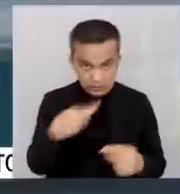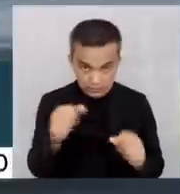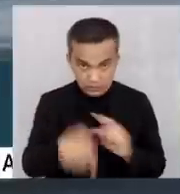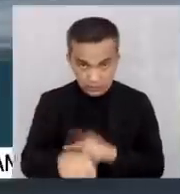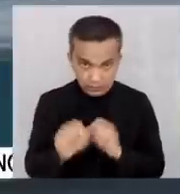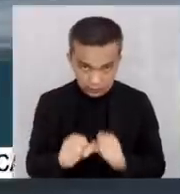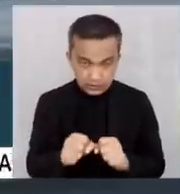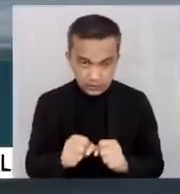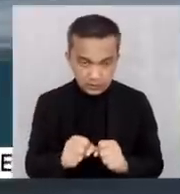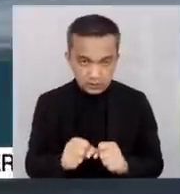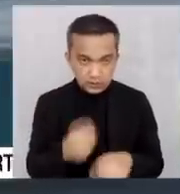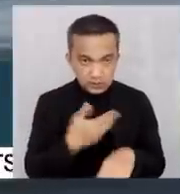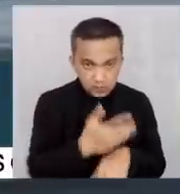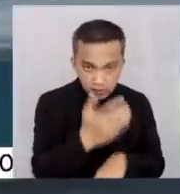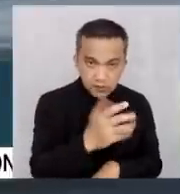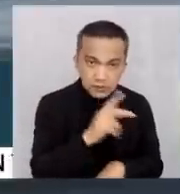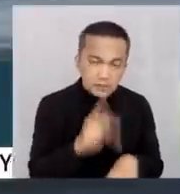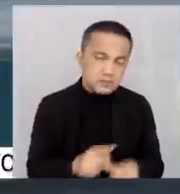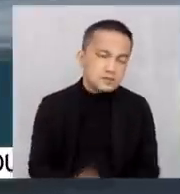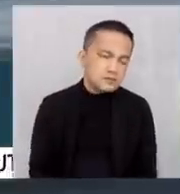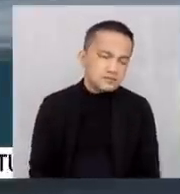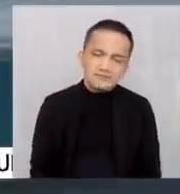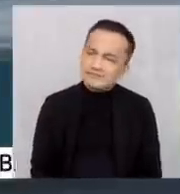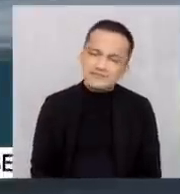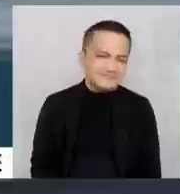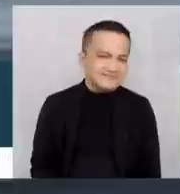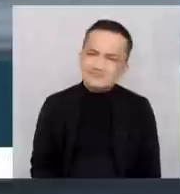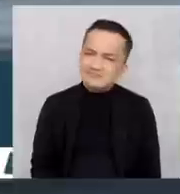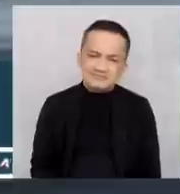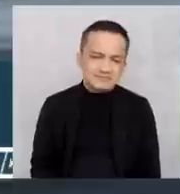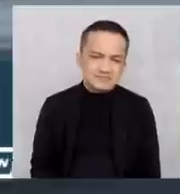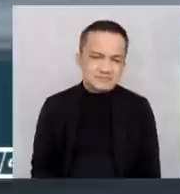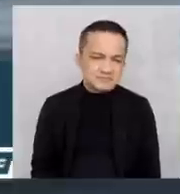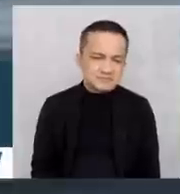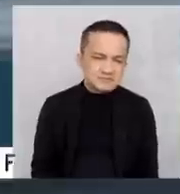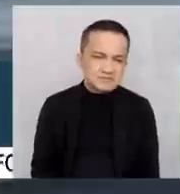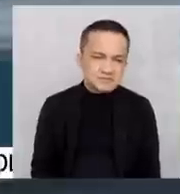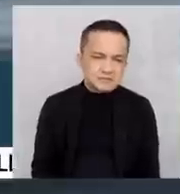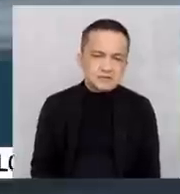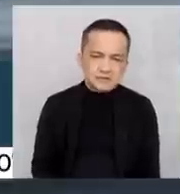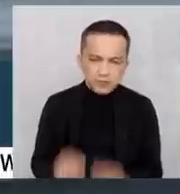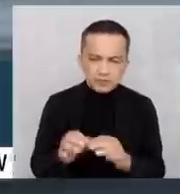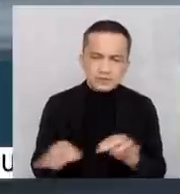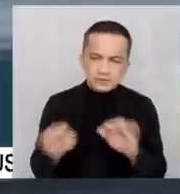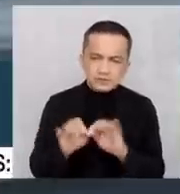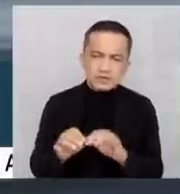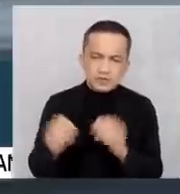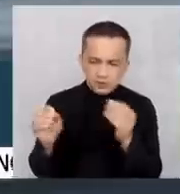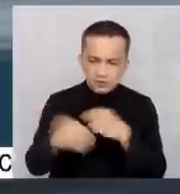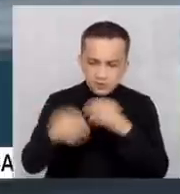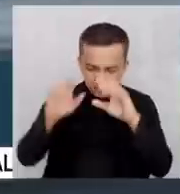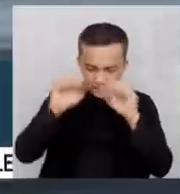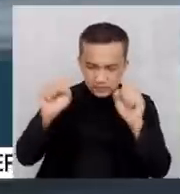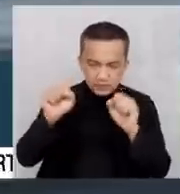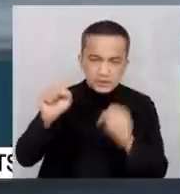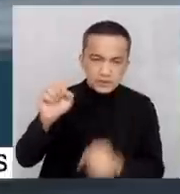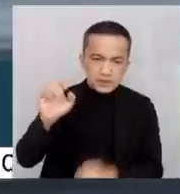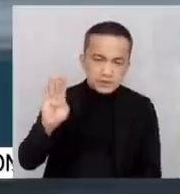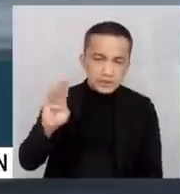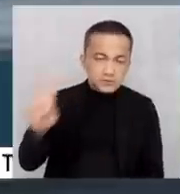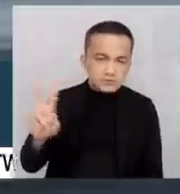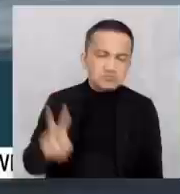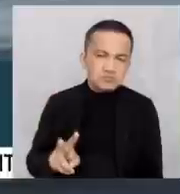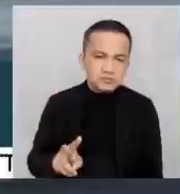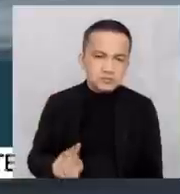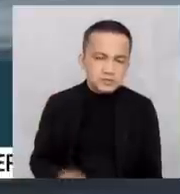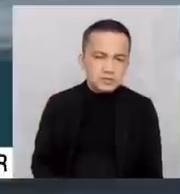sa Pilipinas. So, kaya kailangan na maging firm, no, ang Malacanang, President Marcos Jr.,